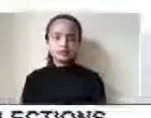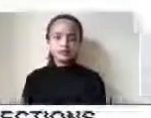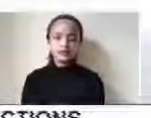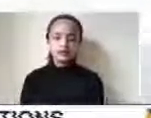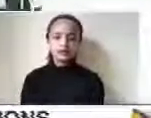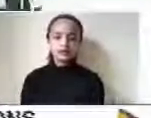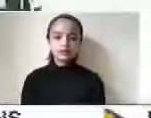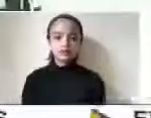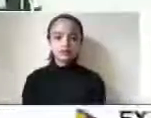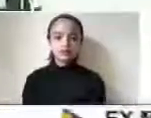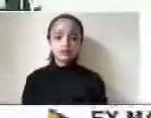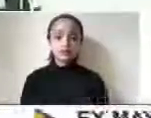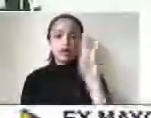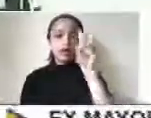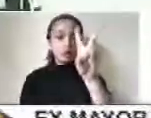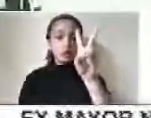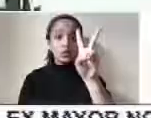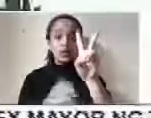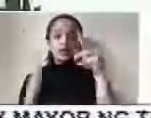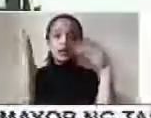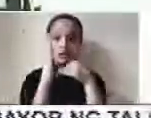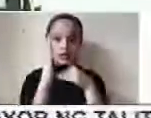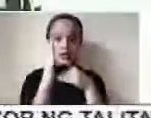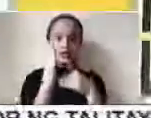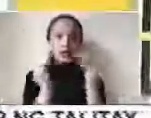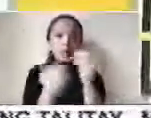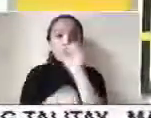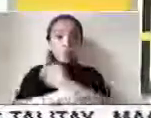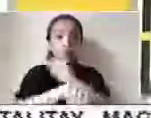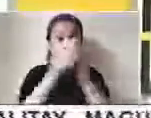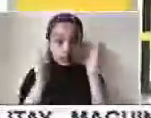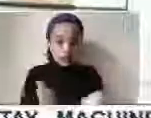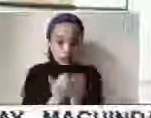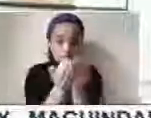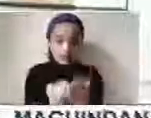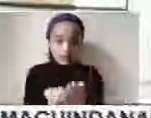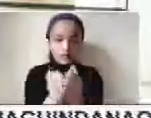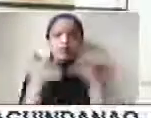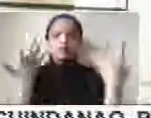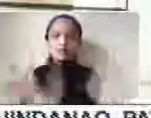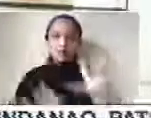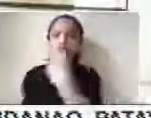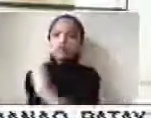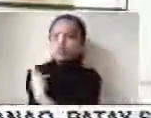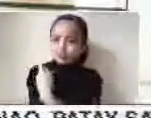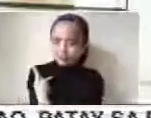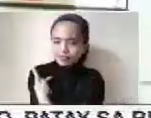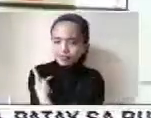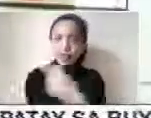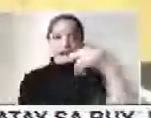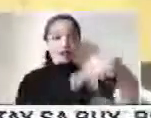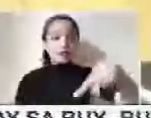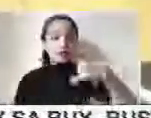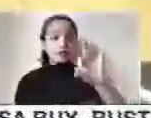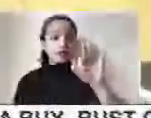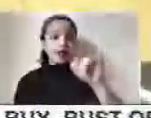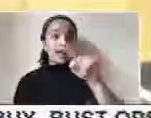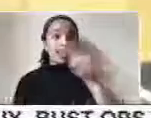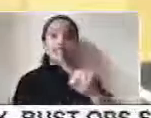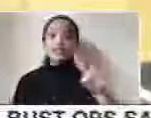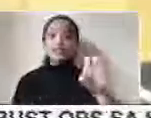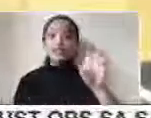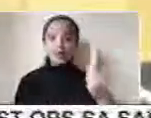o OFW ang na-deny dahil sa iba ang bakuna na itinurok sa kanila. Pero may ilang bansa na umano ang nagpahiwatig ng